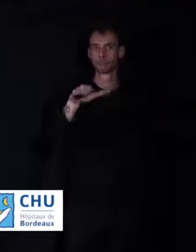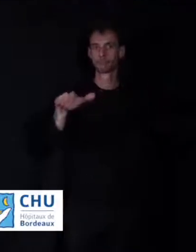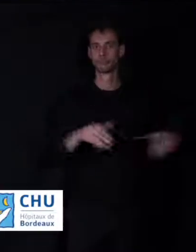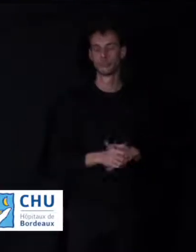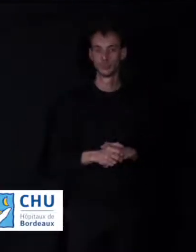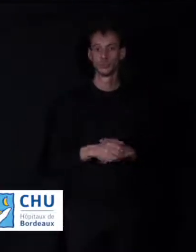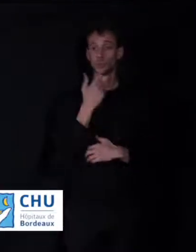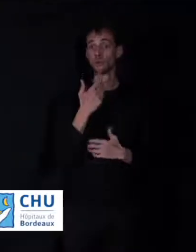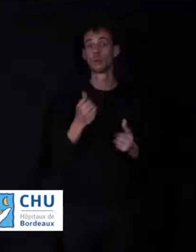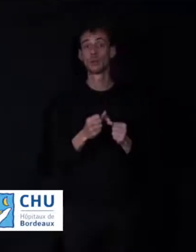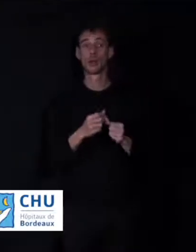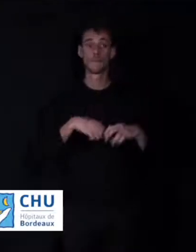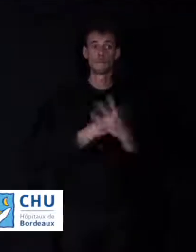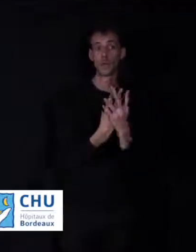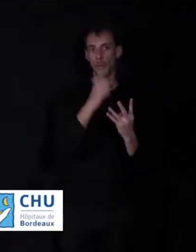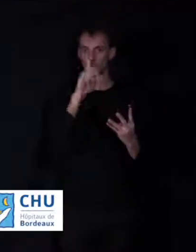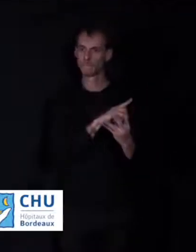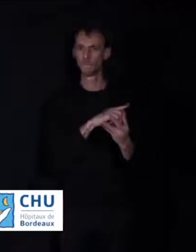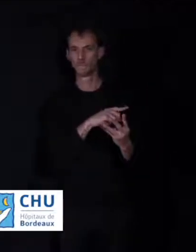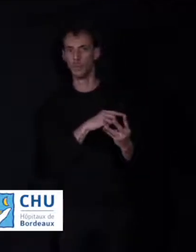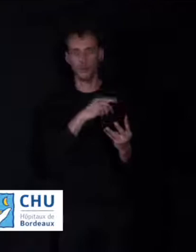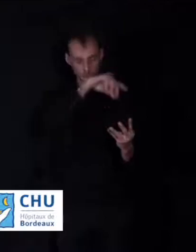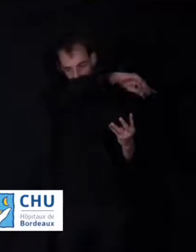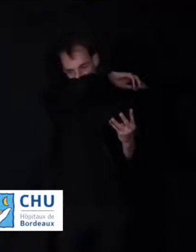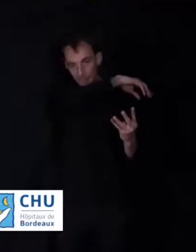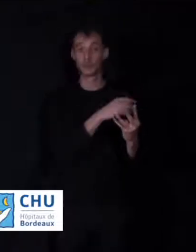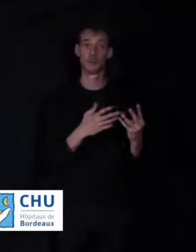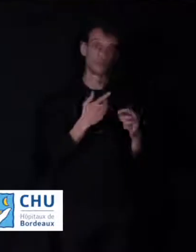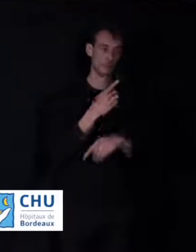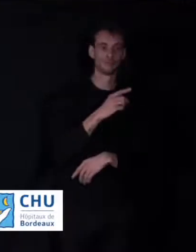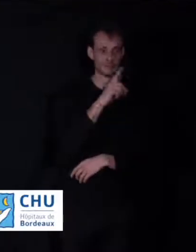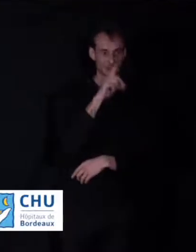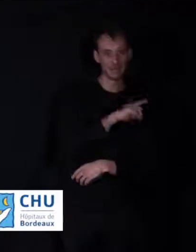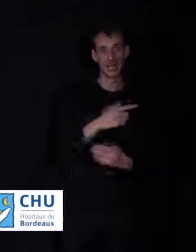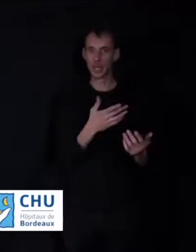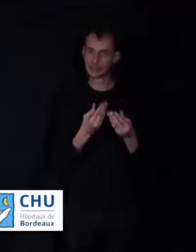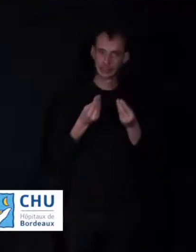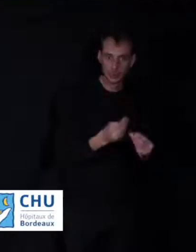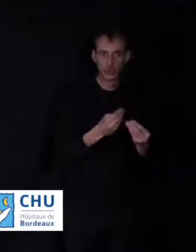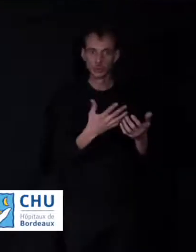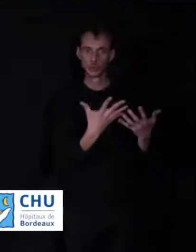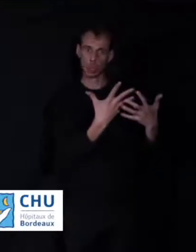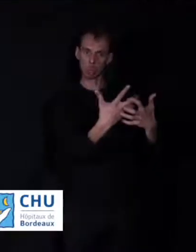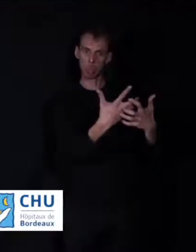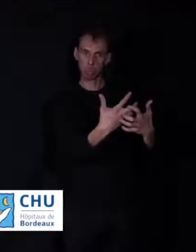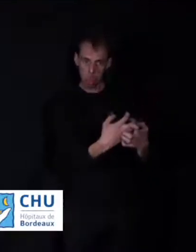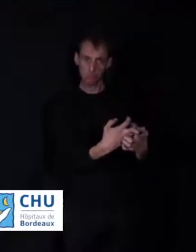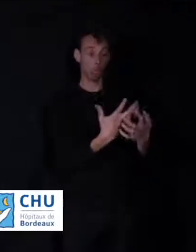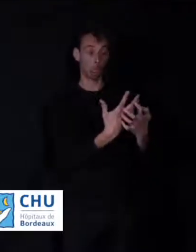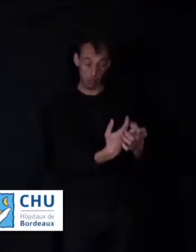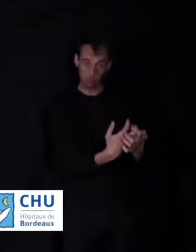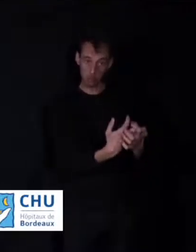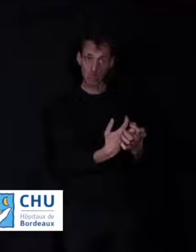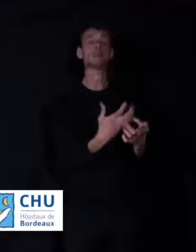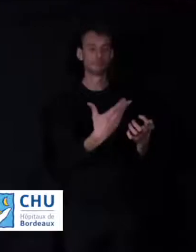va malmener le virus, d'accord? Et cette espèce de virus malmené va être réinjecté à une personne pour